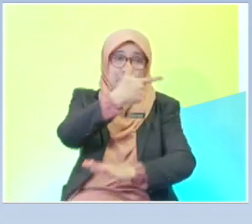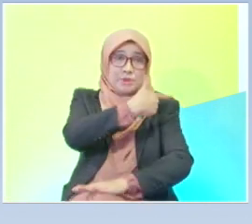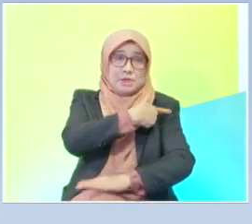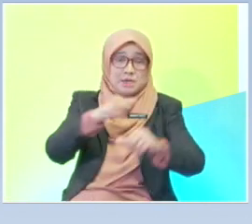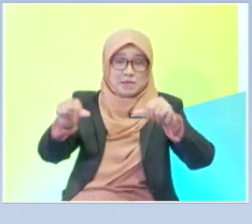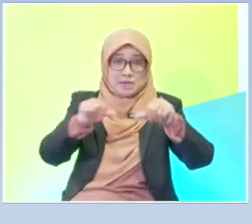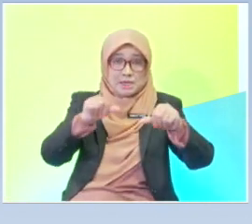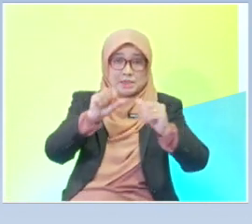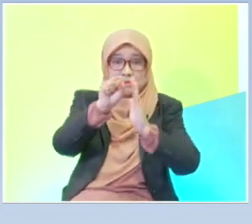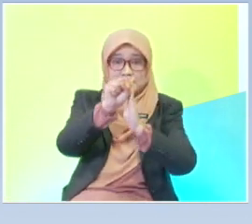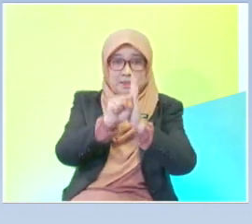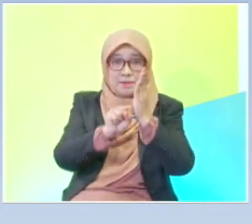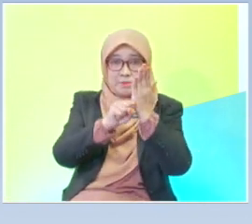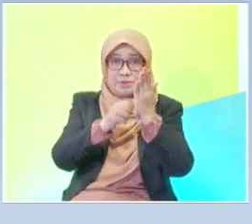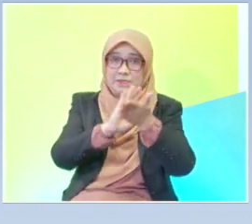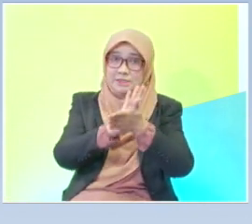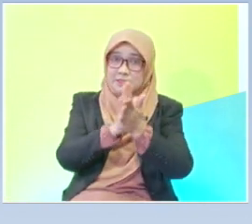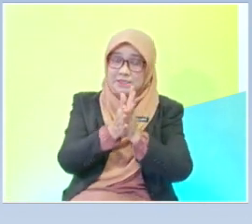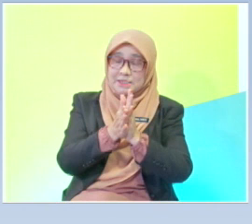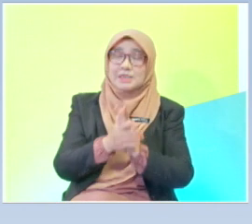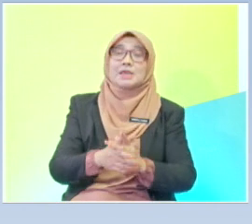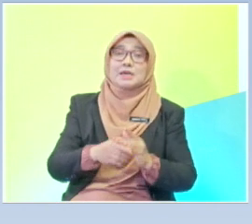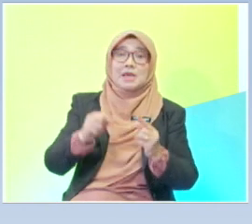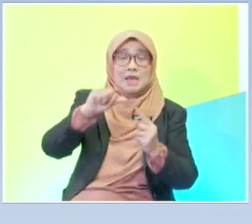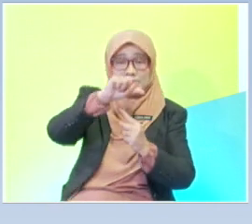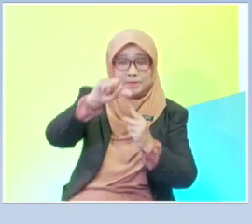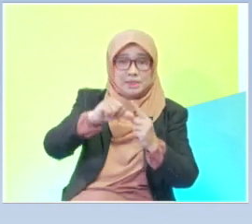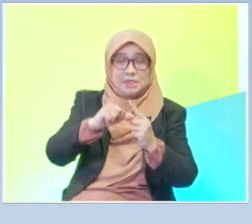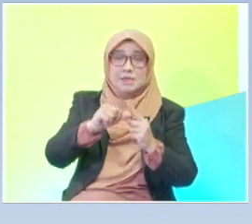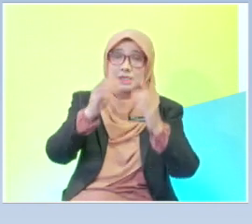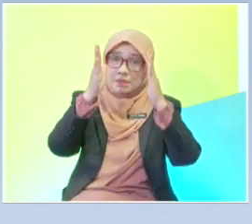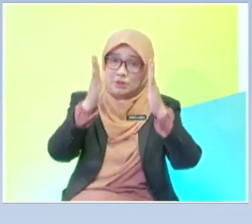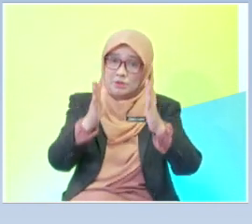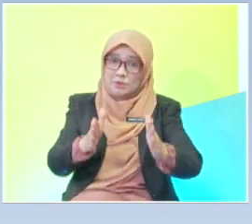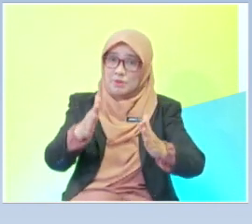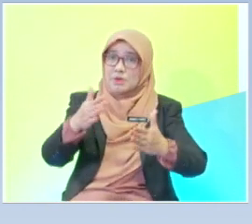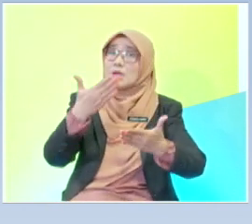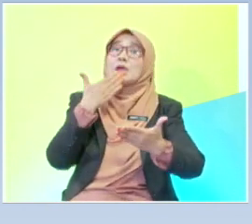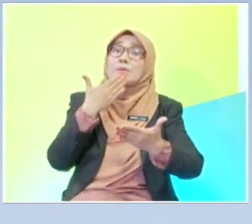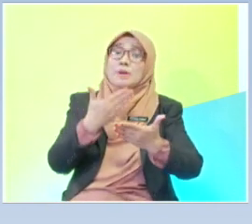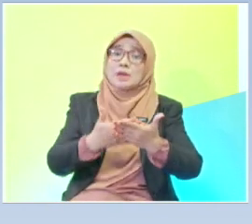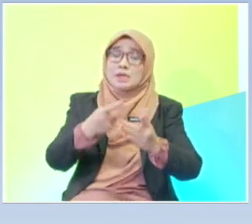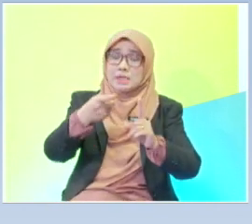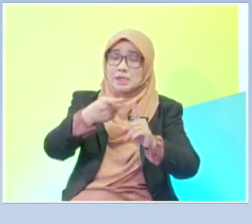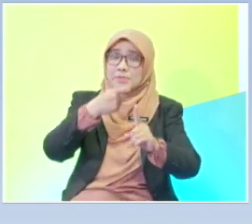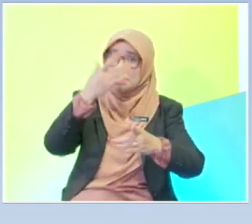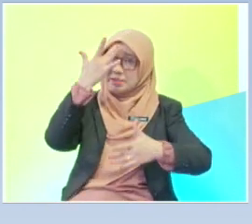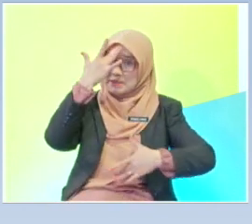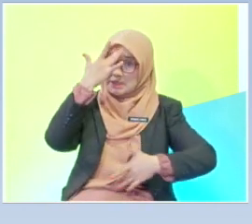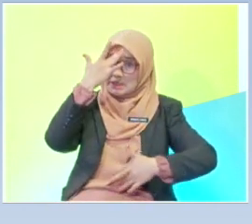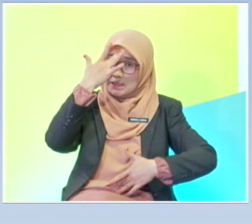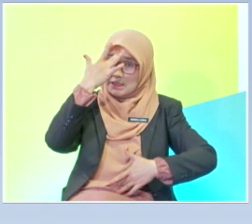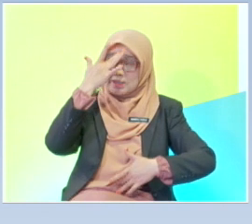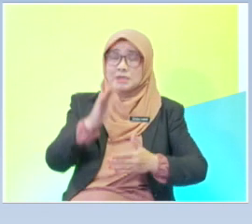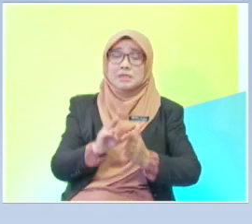semula jadi. Okey, terhasil apabila seseorang sembuh daripada serangan penyakit dan keimunan ini